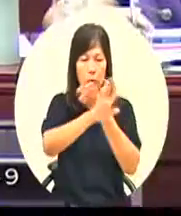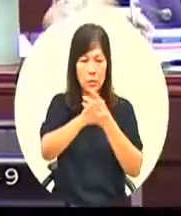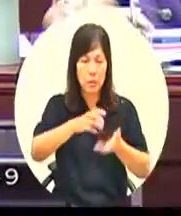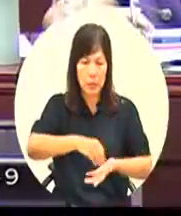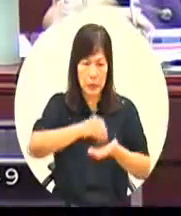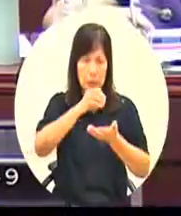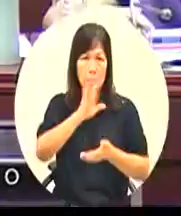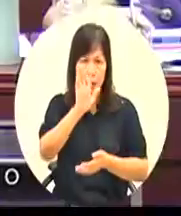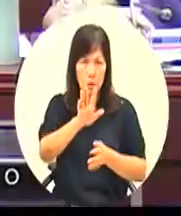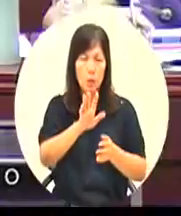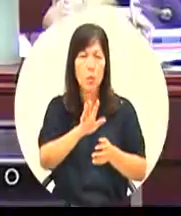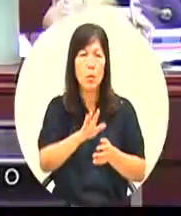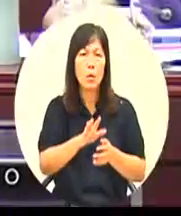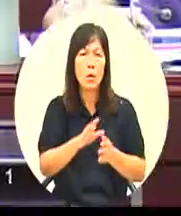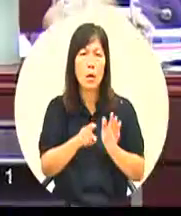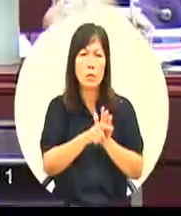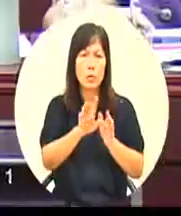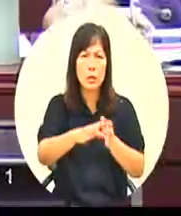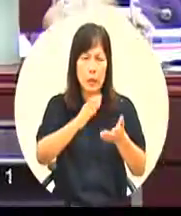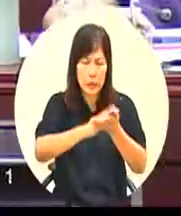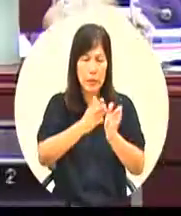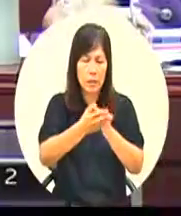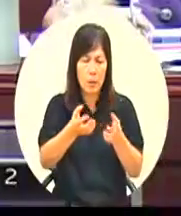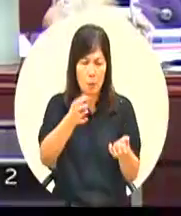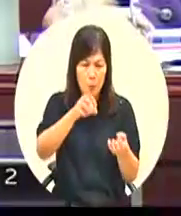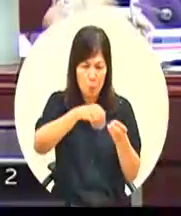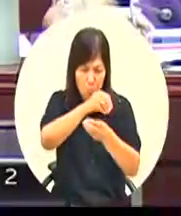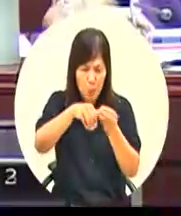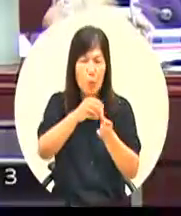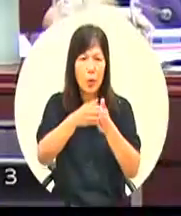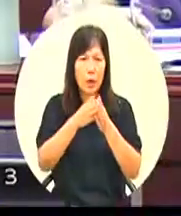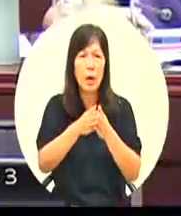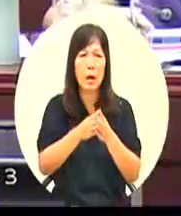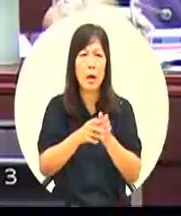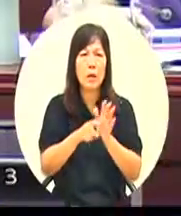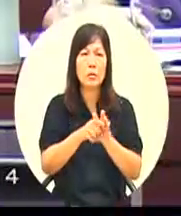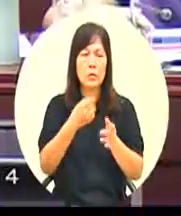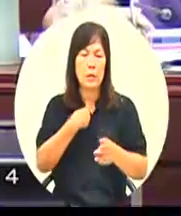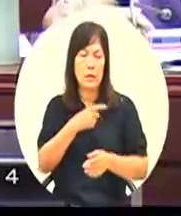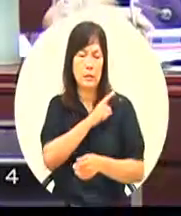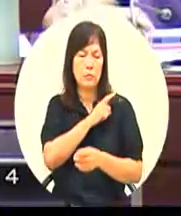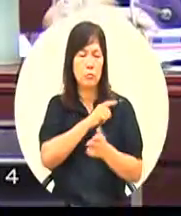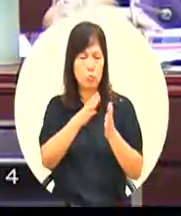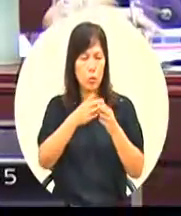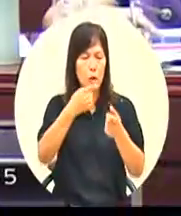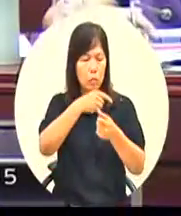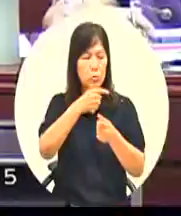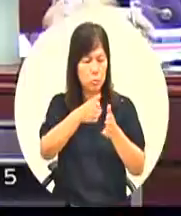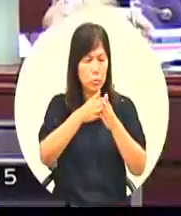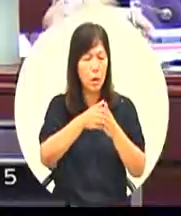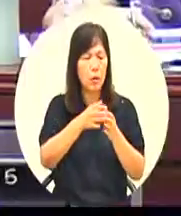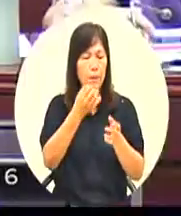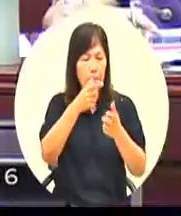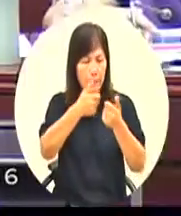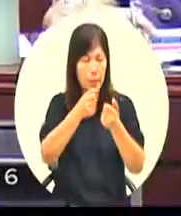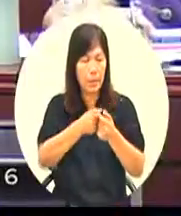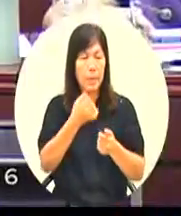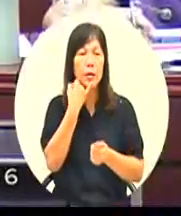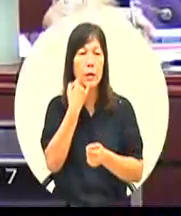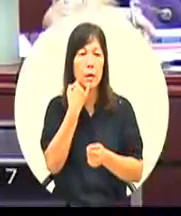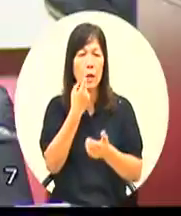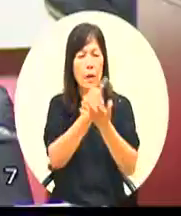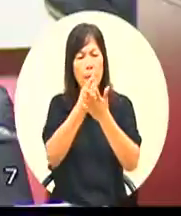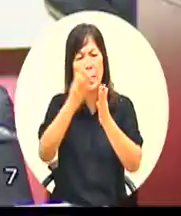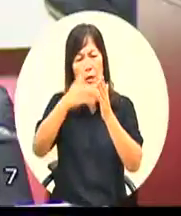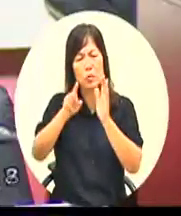出的预算需求，所以他一定要这样子调配哎， 对啊， 他才能满足他的教学上的需要。 啊、那大家好，拢讲